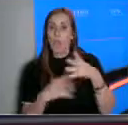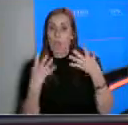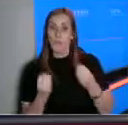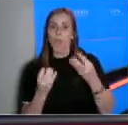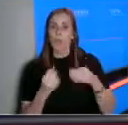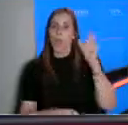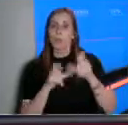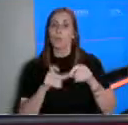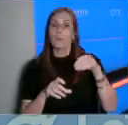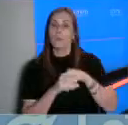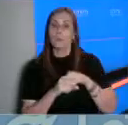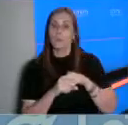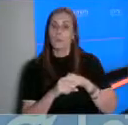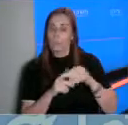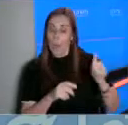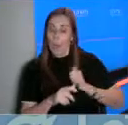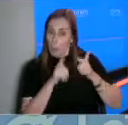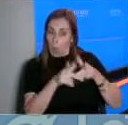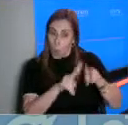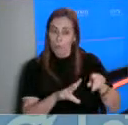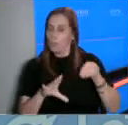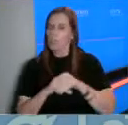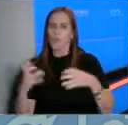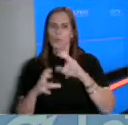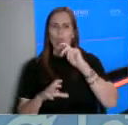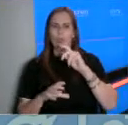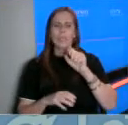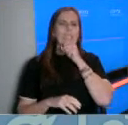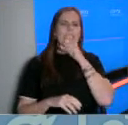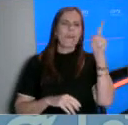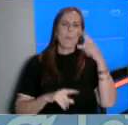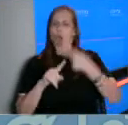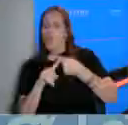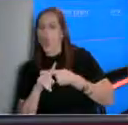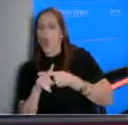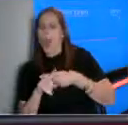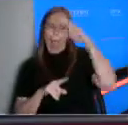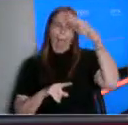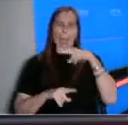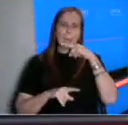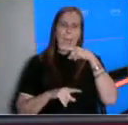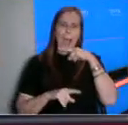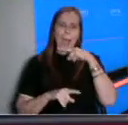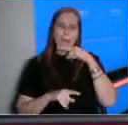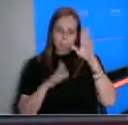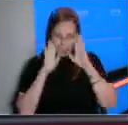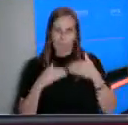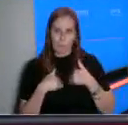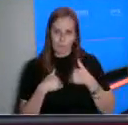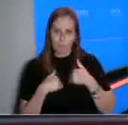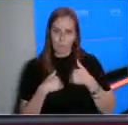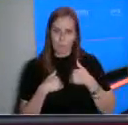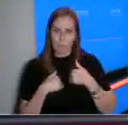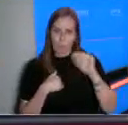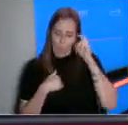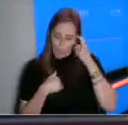המון חבר'ה שמשרתים עם פרופיל קרבי, והם נכנסו כי הסבא שלהם, כי הדוד שלהם, כי האבא שלהם, ותאמין לי, הם דואגים